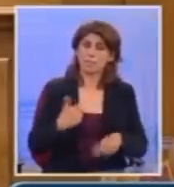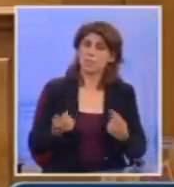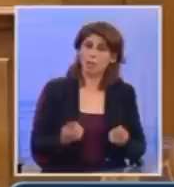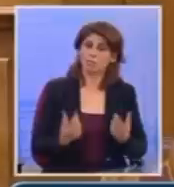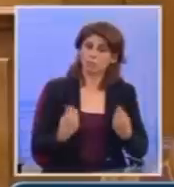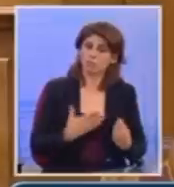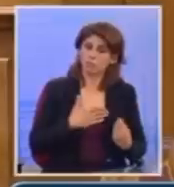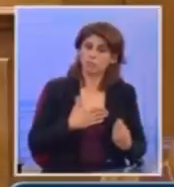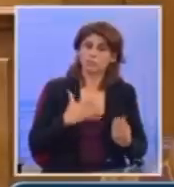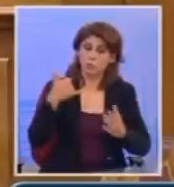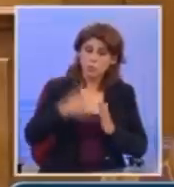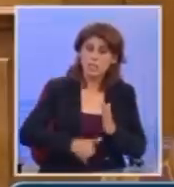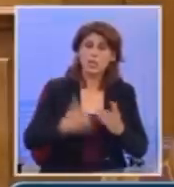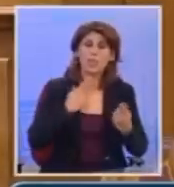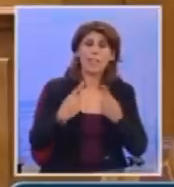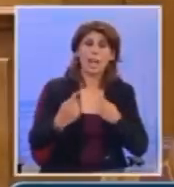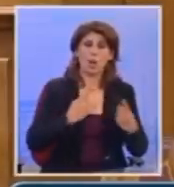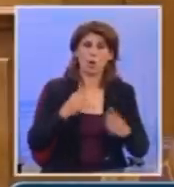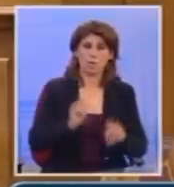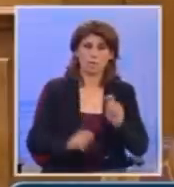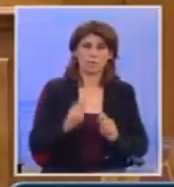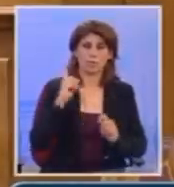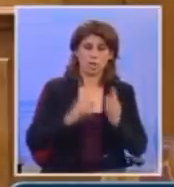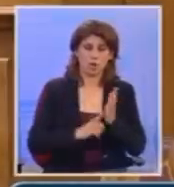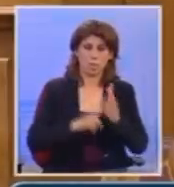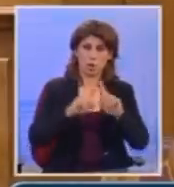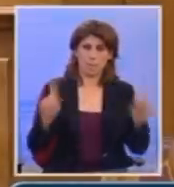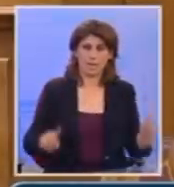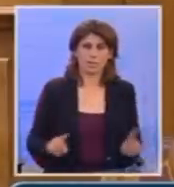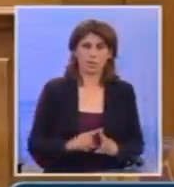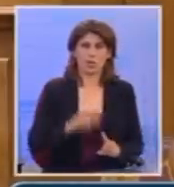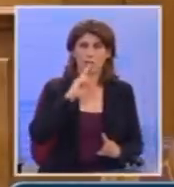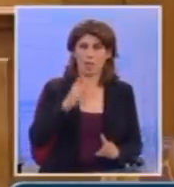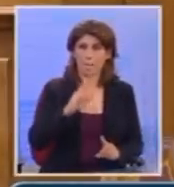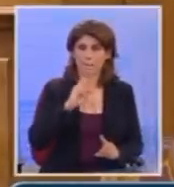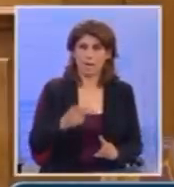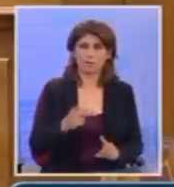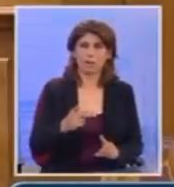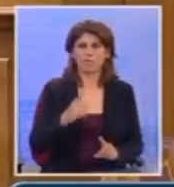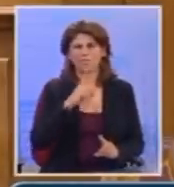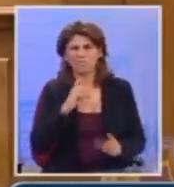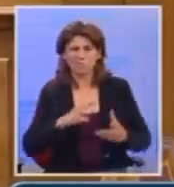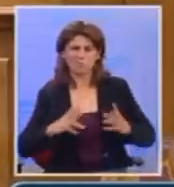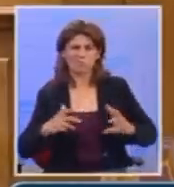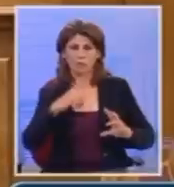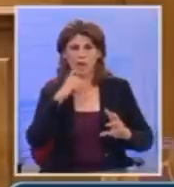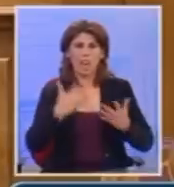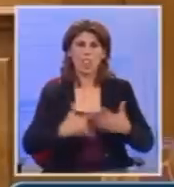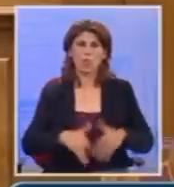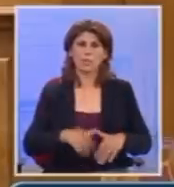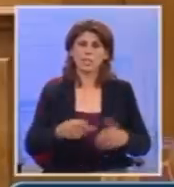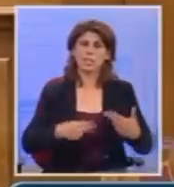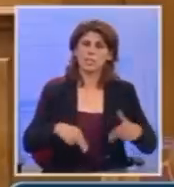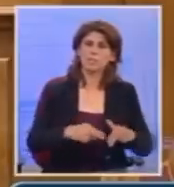καλόπιστα ουσιαστικό διάλογο για να φτιάξουμε ένα νομικό πλαίσιο που θα απαντά στις λειτουργίες, τα συμβούλια αυτά